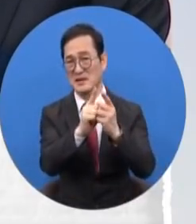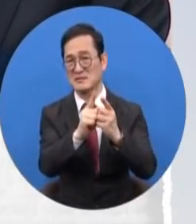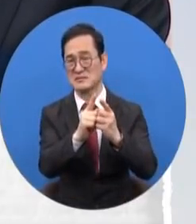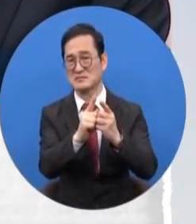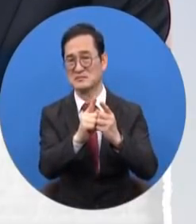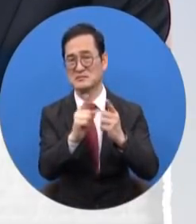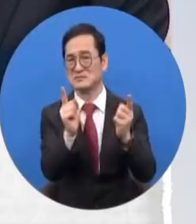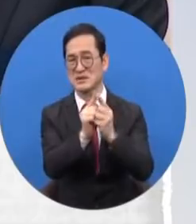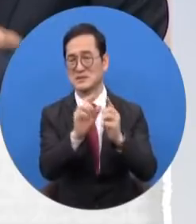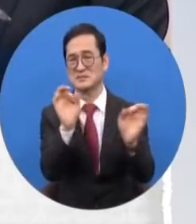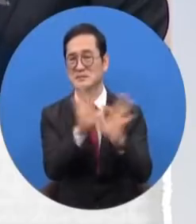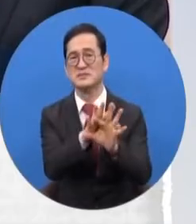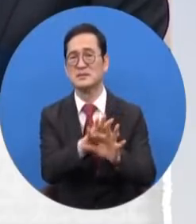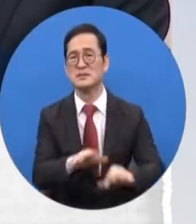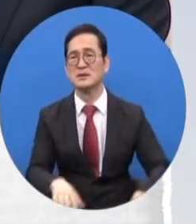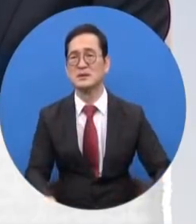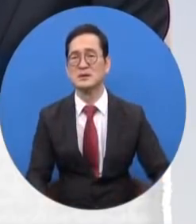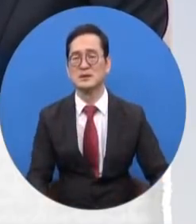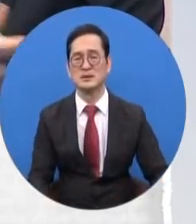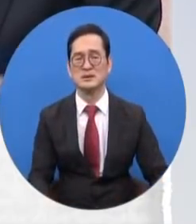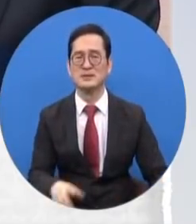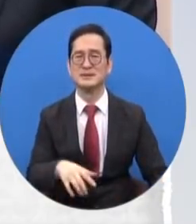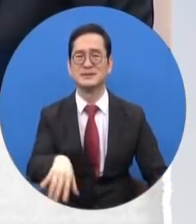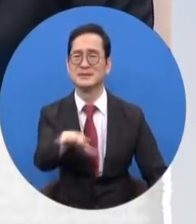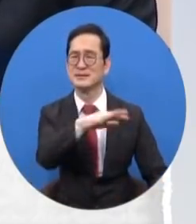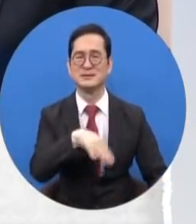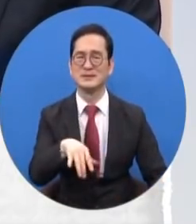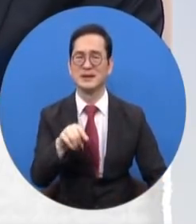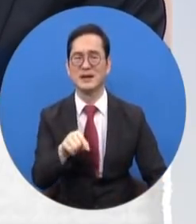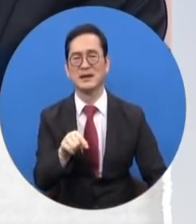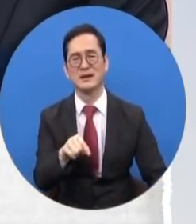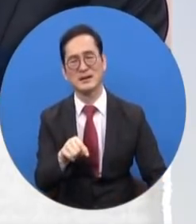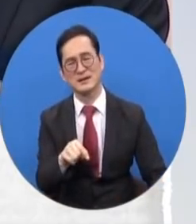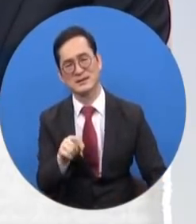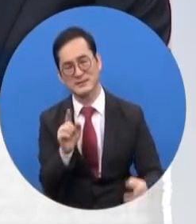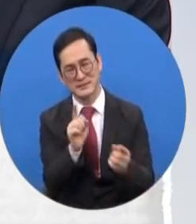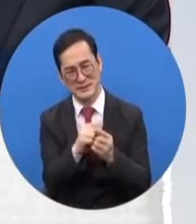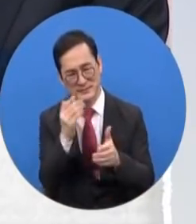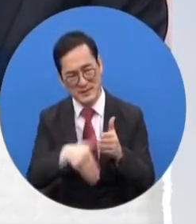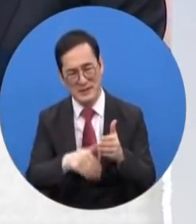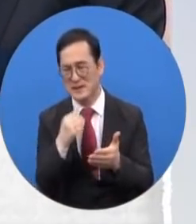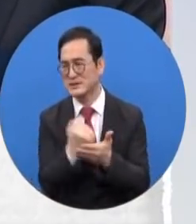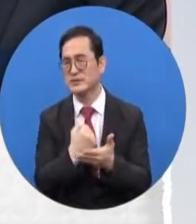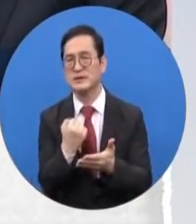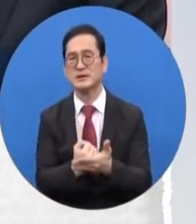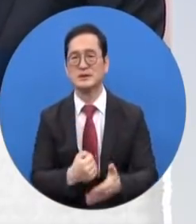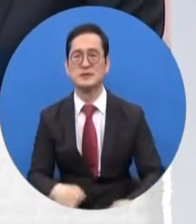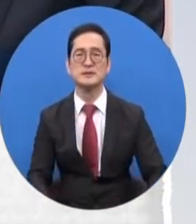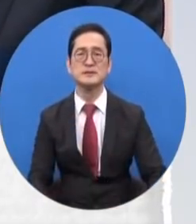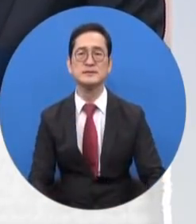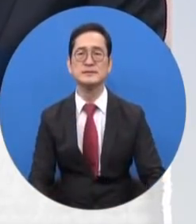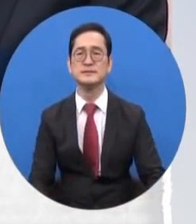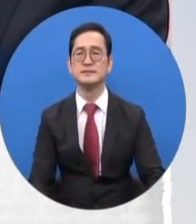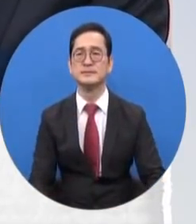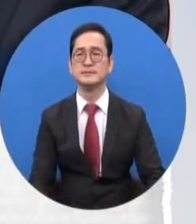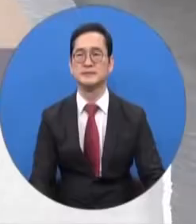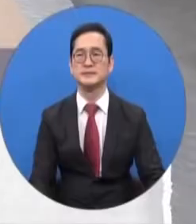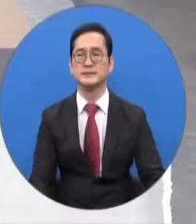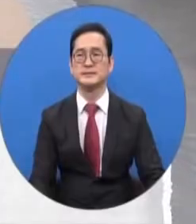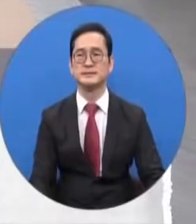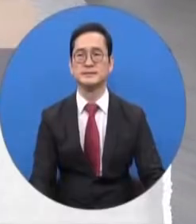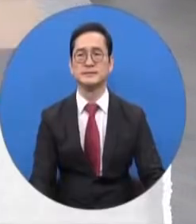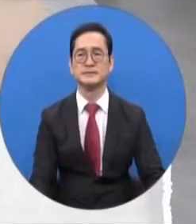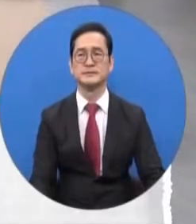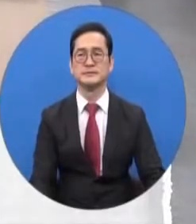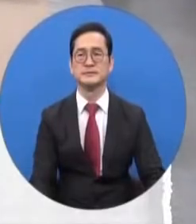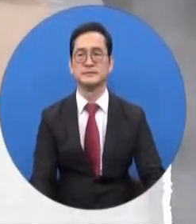예. 오히려 본인들에게도 시대정신과 거꾸로 가고 있는지를 보여주는 그런 네. 모습이 아니었나 생각이 듭니다. 자, 지금 여야를 대표해서 두 분 나오셨기 때문에 한번 묻겠습니다.